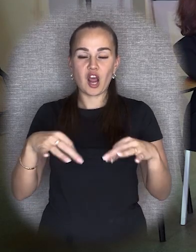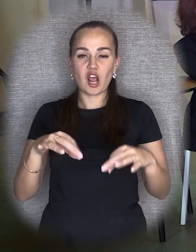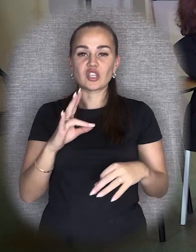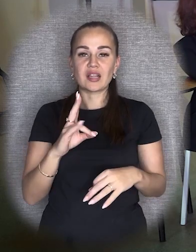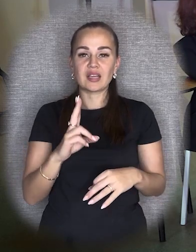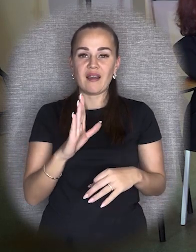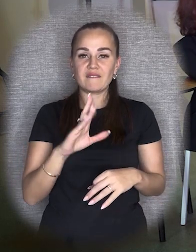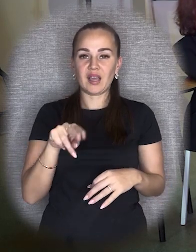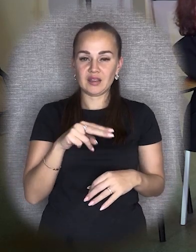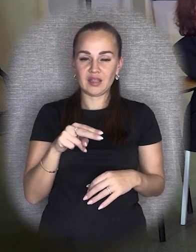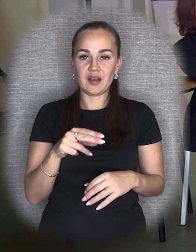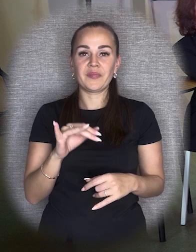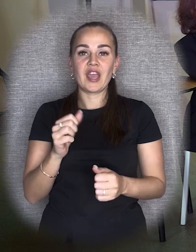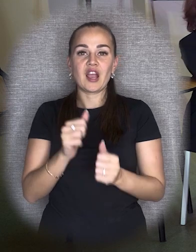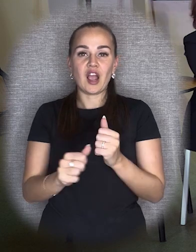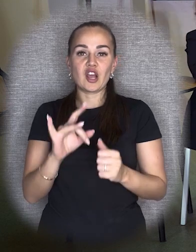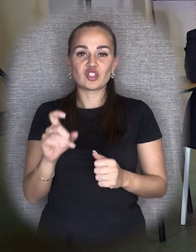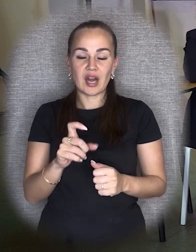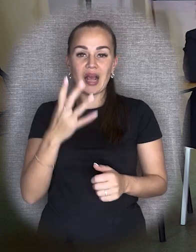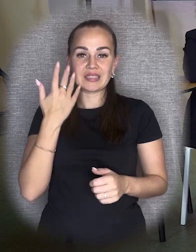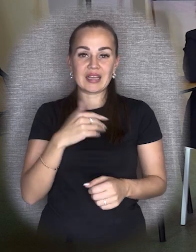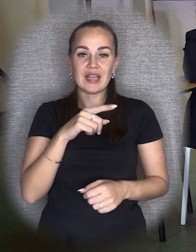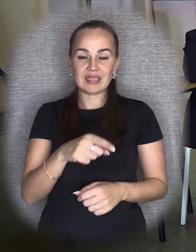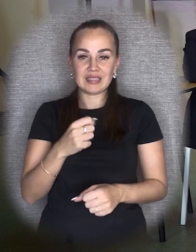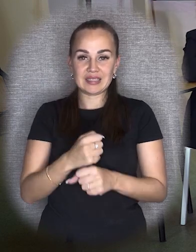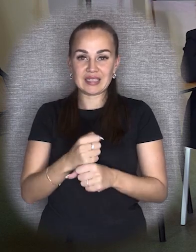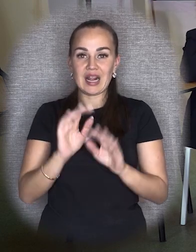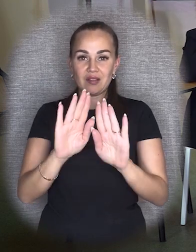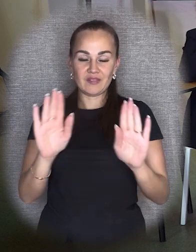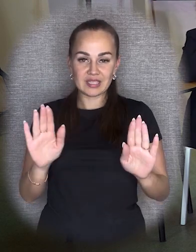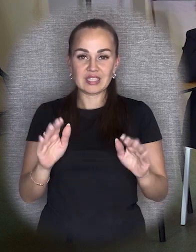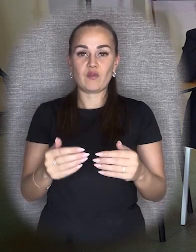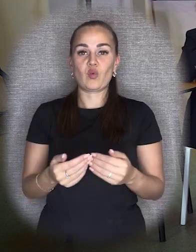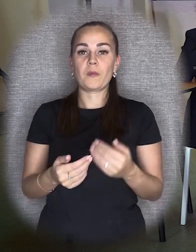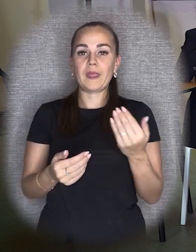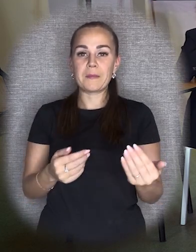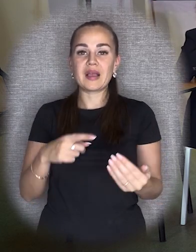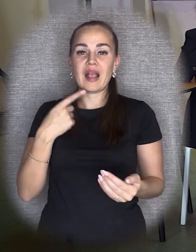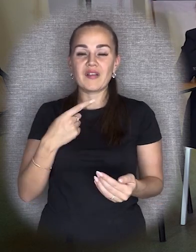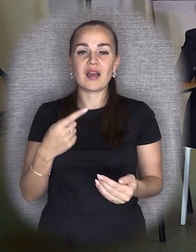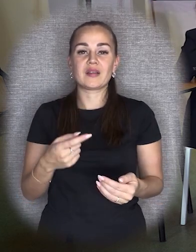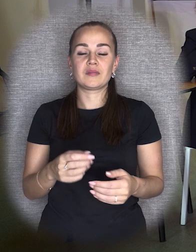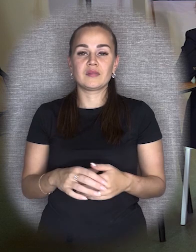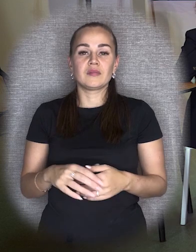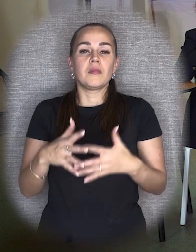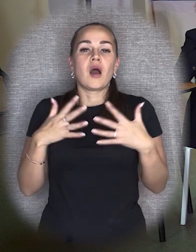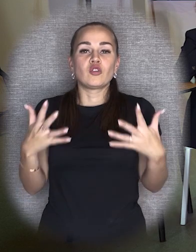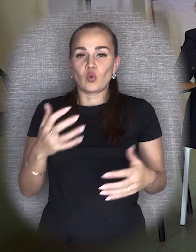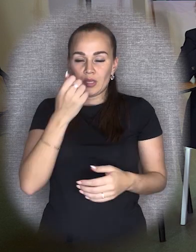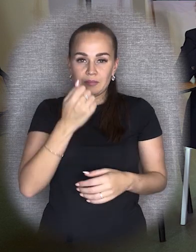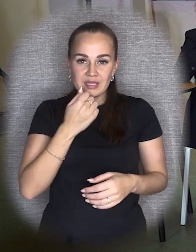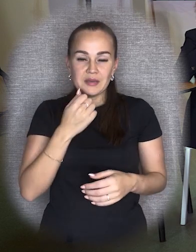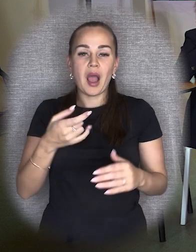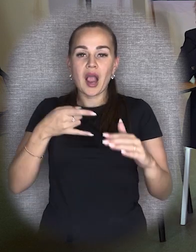небольшая ремарка. Каждый раз, устраивая здесь выставки, мы Говорим огромное спасибо гаражу